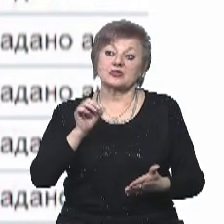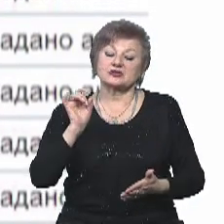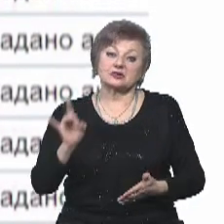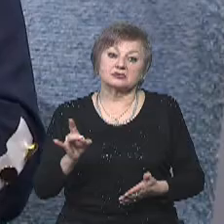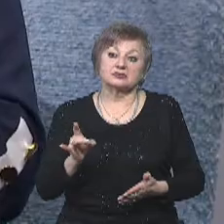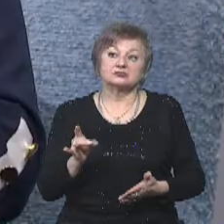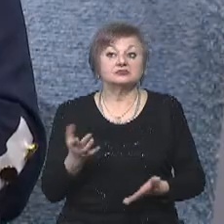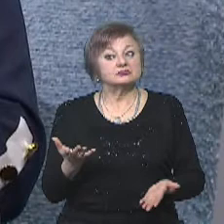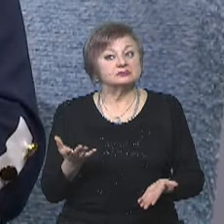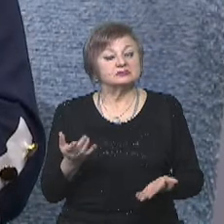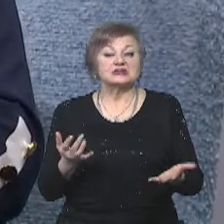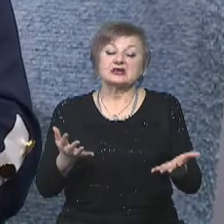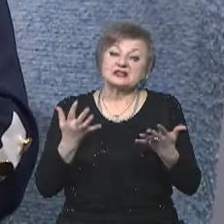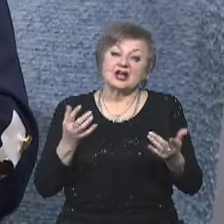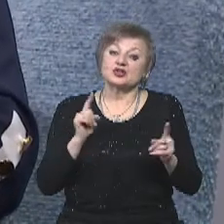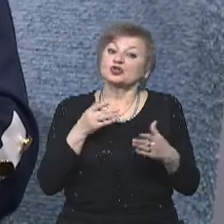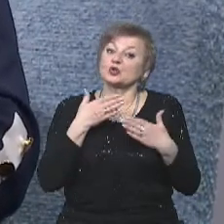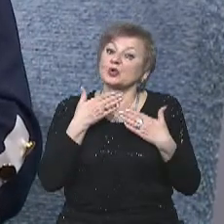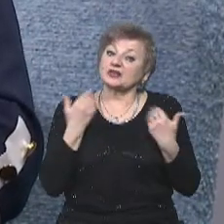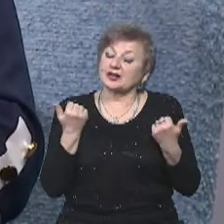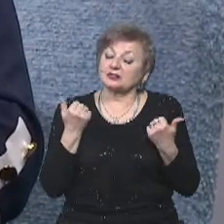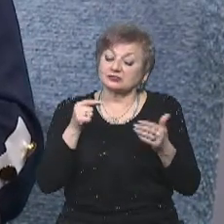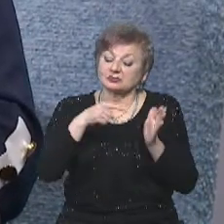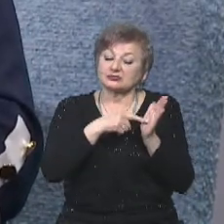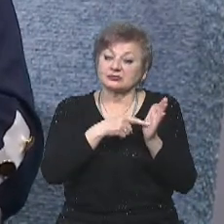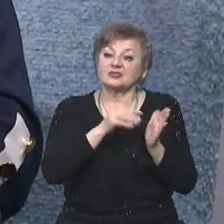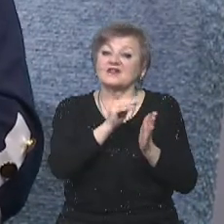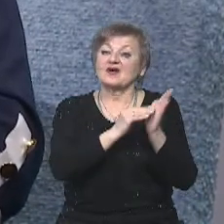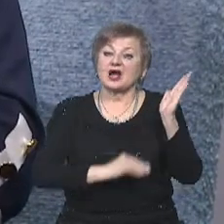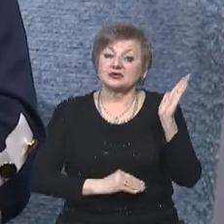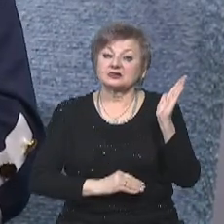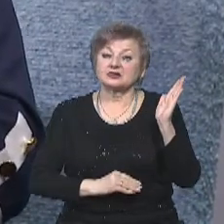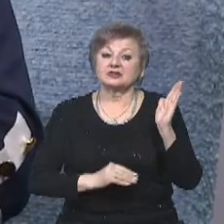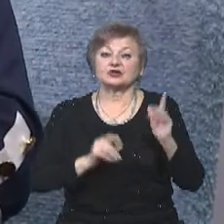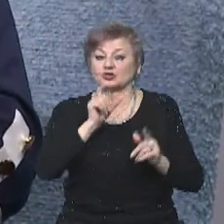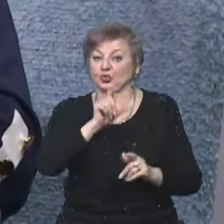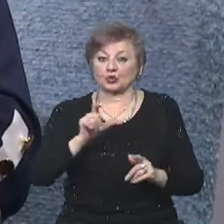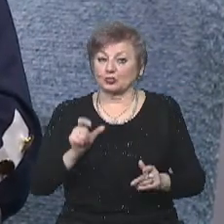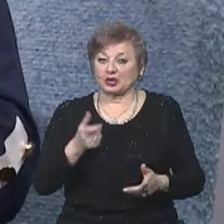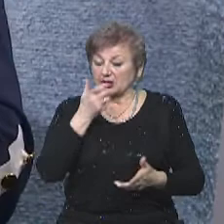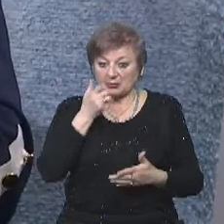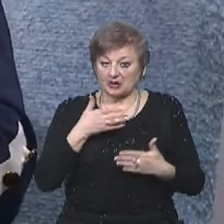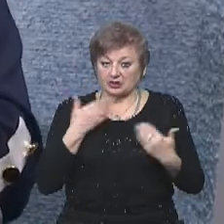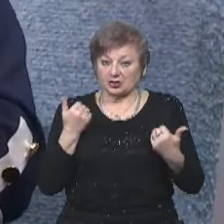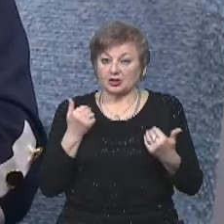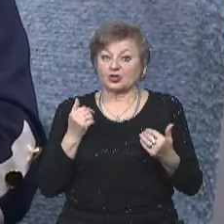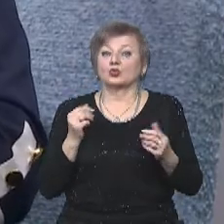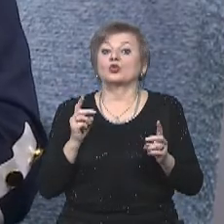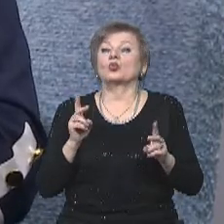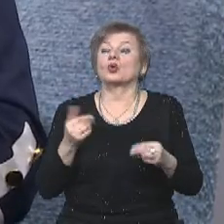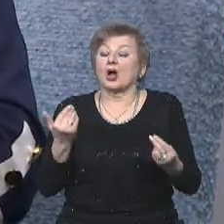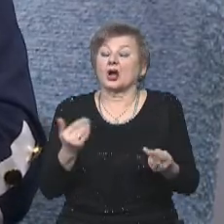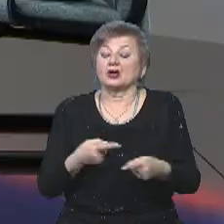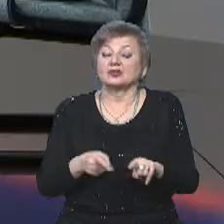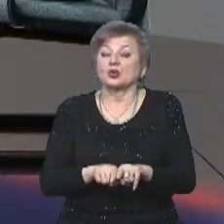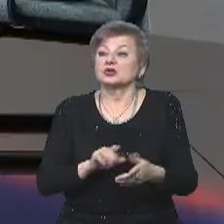Чи означає відсутність зазначеного акту позбавлення тепла мешканців цих будинків? І як виправити цю